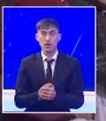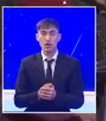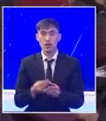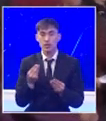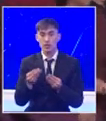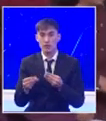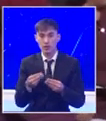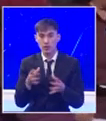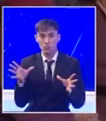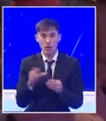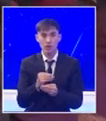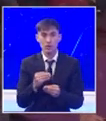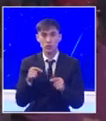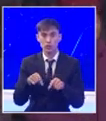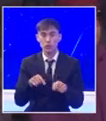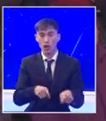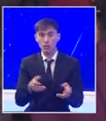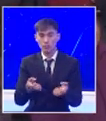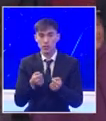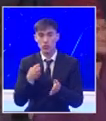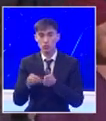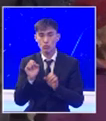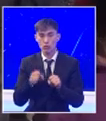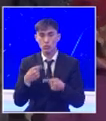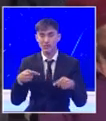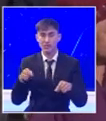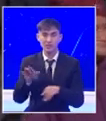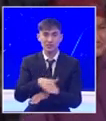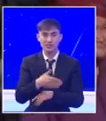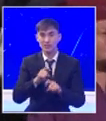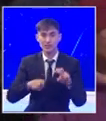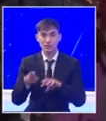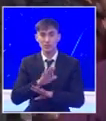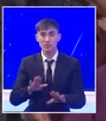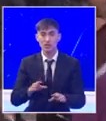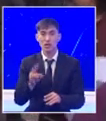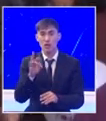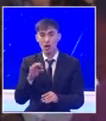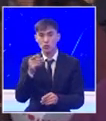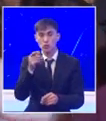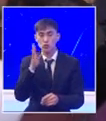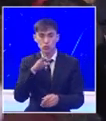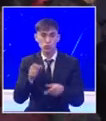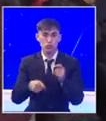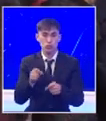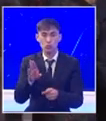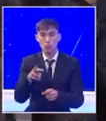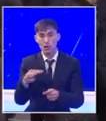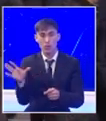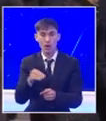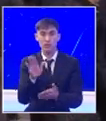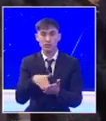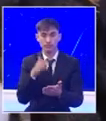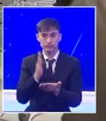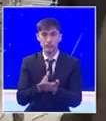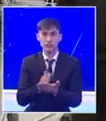товарлардың барлық түрі осы жерден алып кетуге болады. Басқа жақтардан іздемейсіз. Нан, су, сүт, май, барлық товар осы